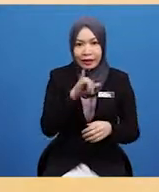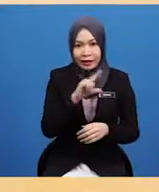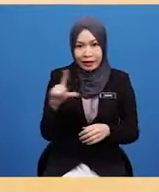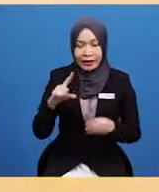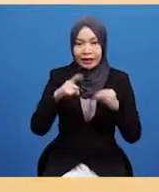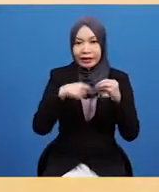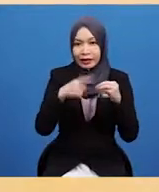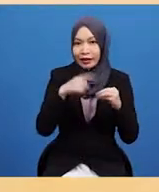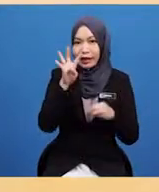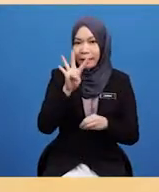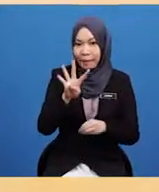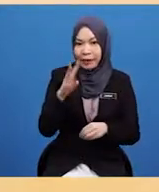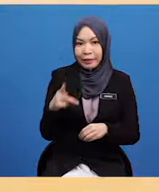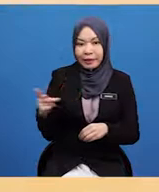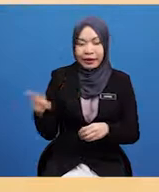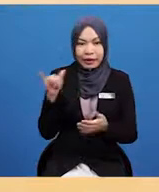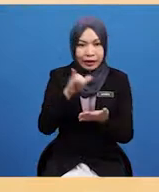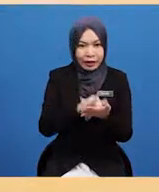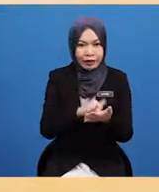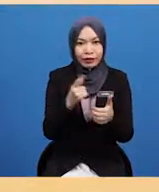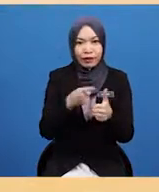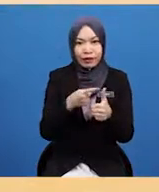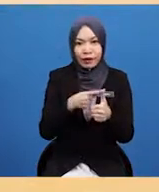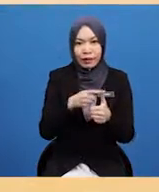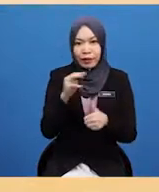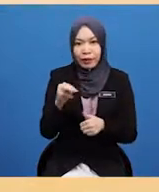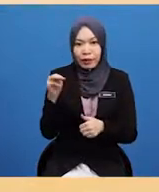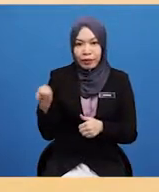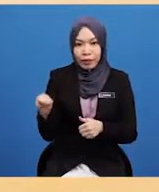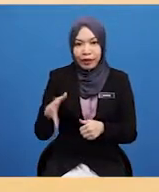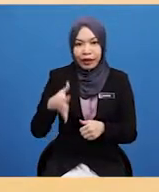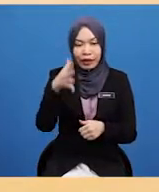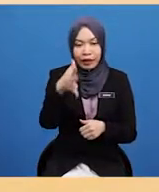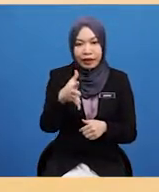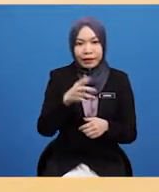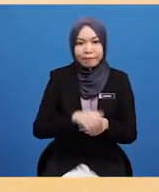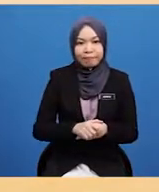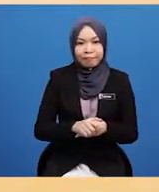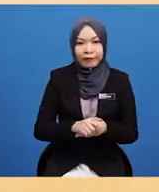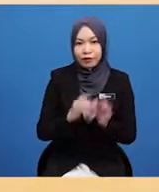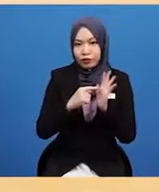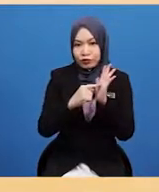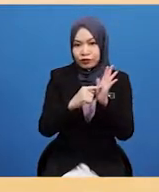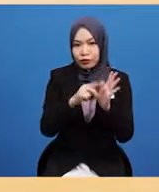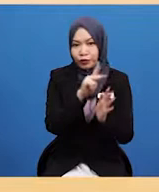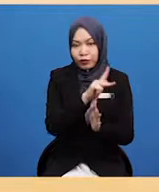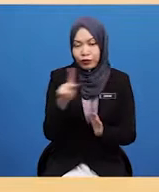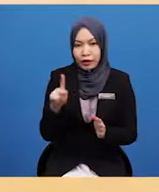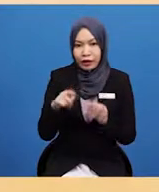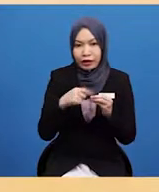perkara, iaitu murid-murid akan didedahkan tentang kesedaran awal